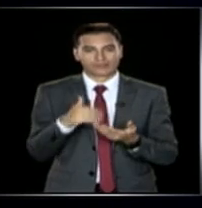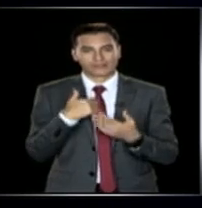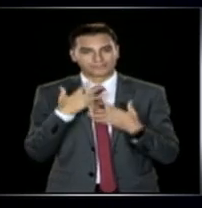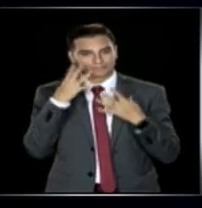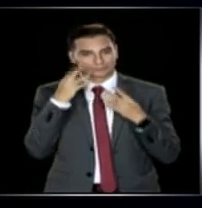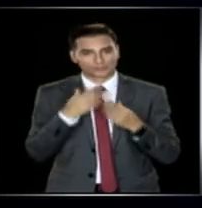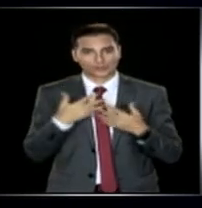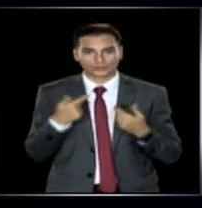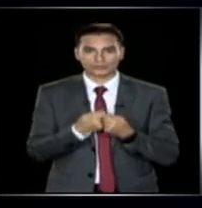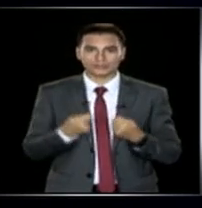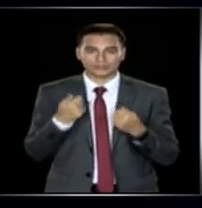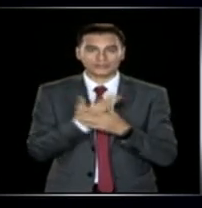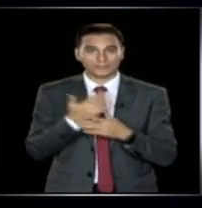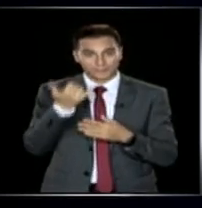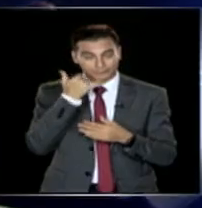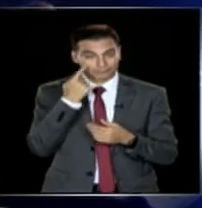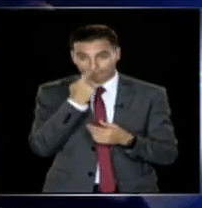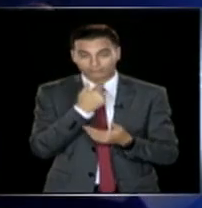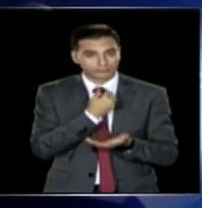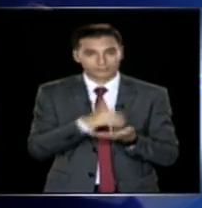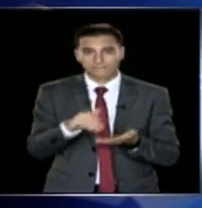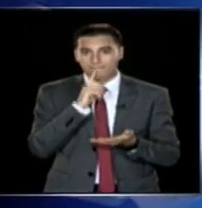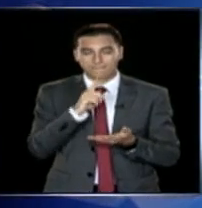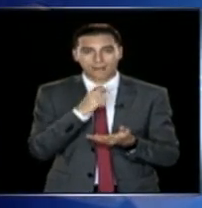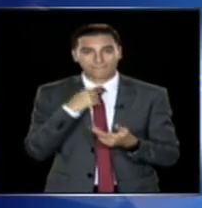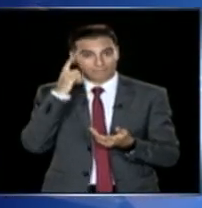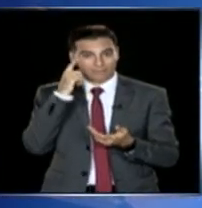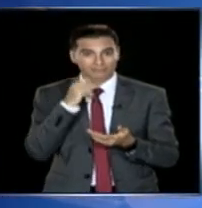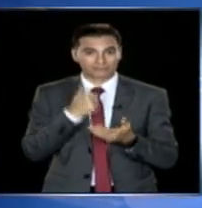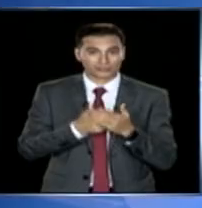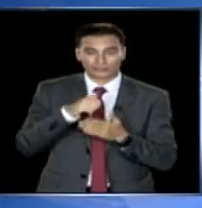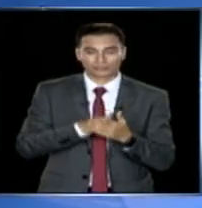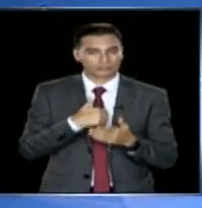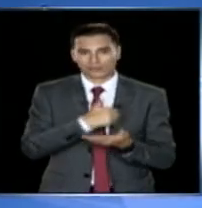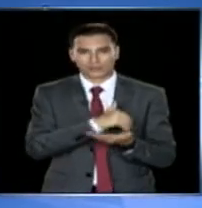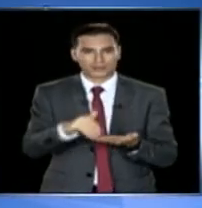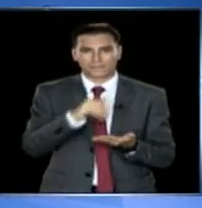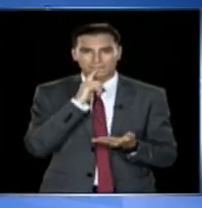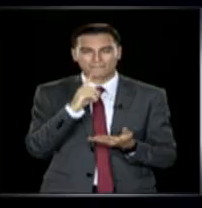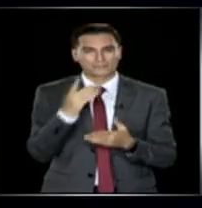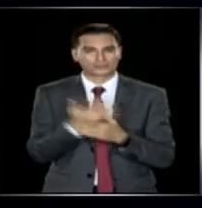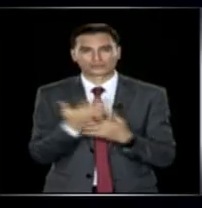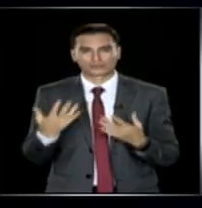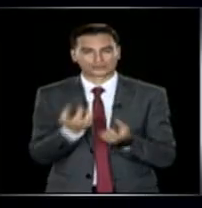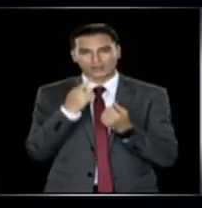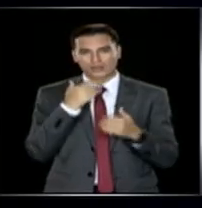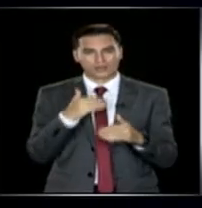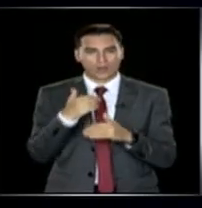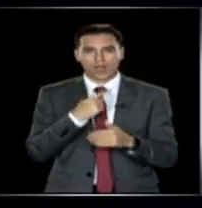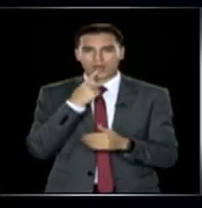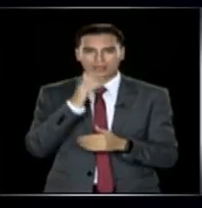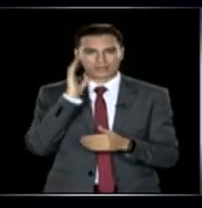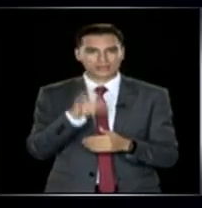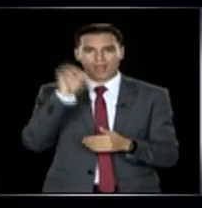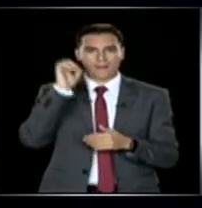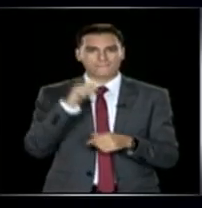اتبسطت جدا اول ما اتصلوا بيا، وما ترددتش على فكرة لحظة ان انا اقول لهم انا يعني هشارك. وعلى